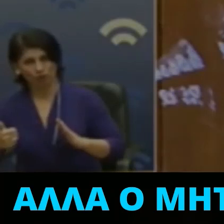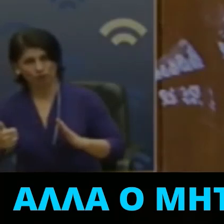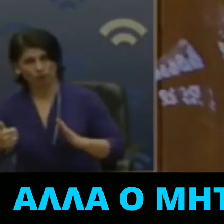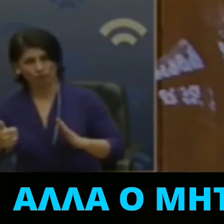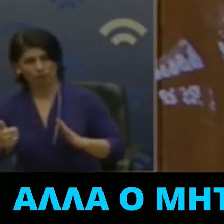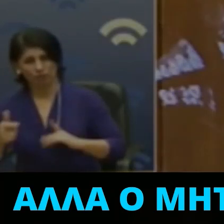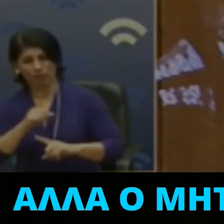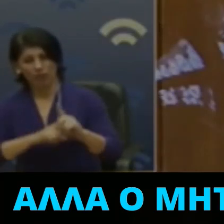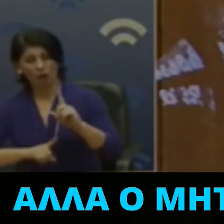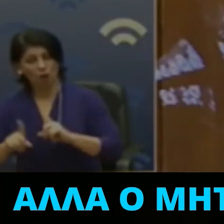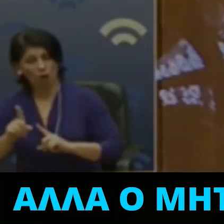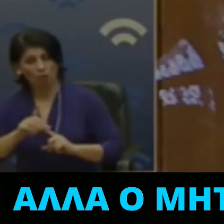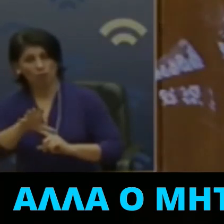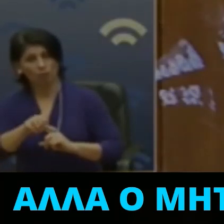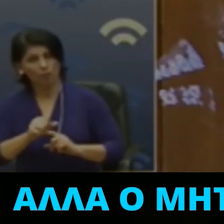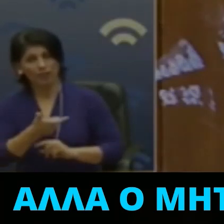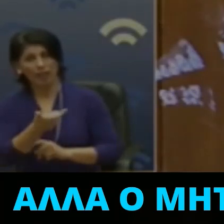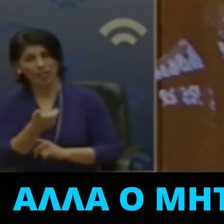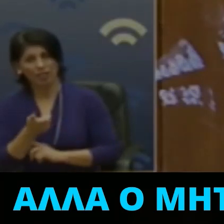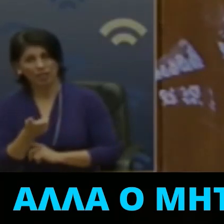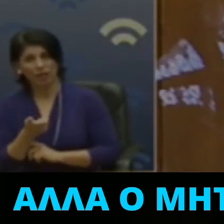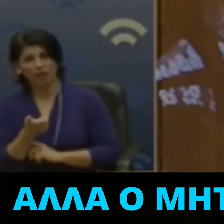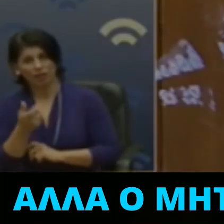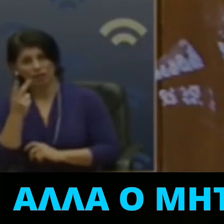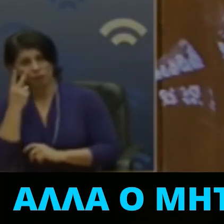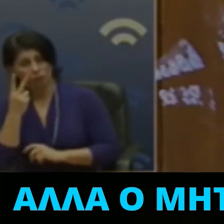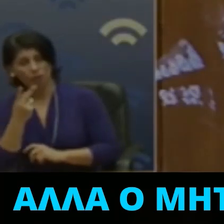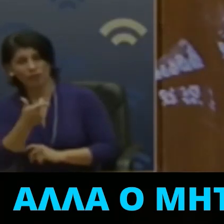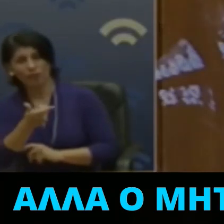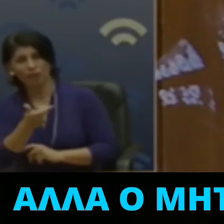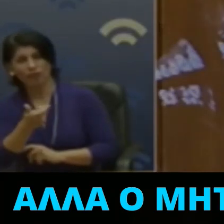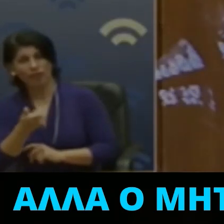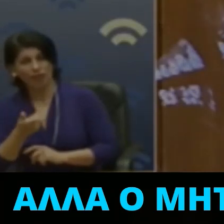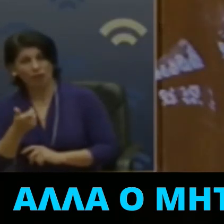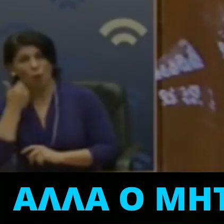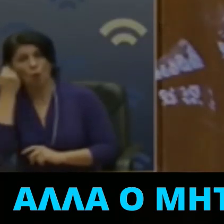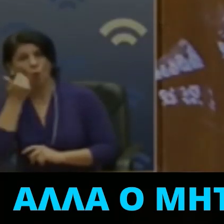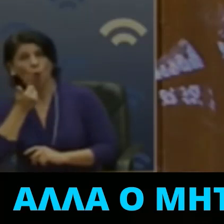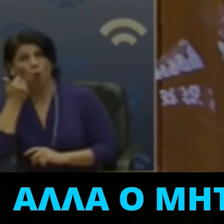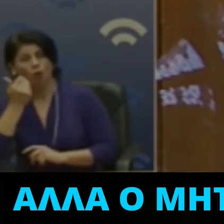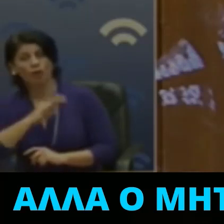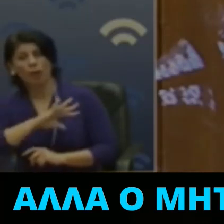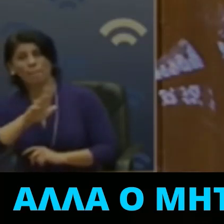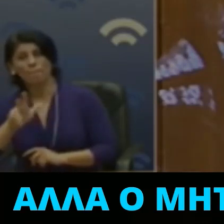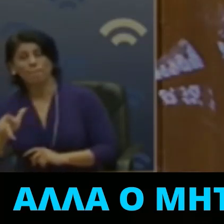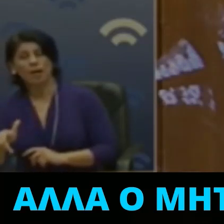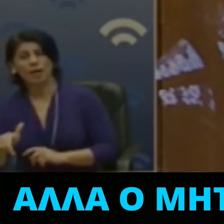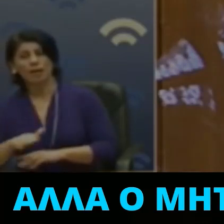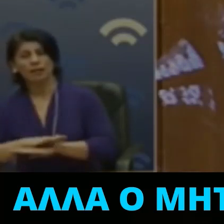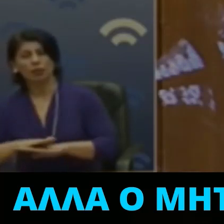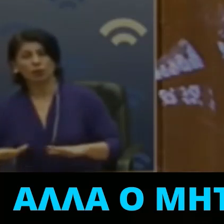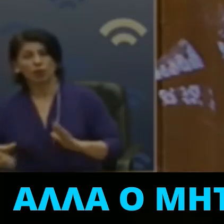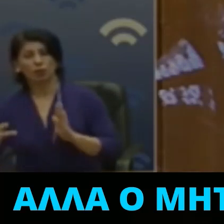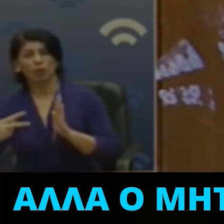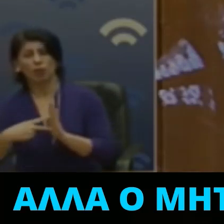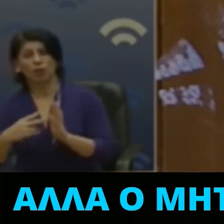δανειολήπτες που είχαν δει τα δάνειά τους να κοκκινίζουν μέχρι το τέλος του